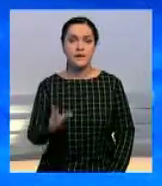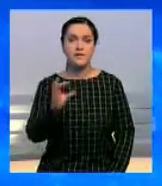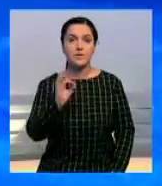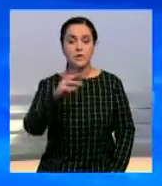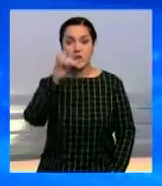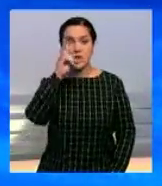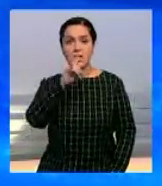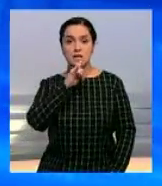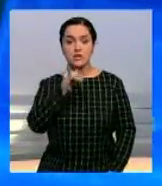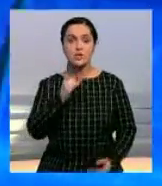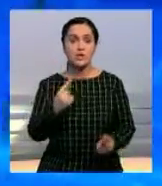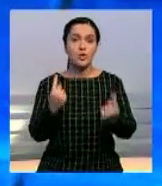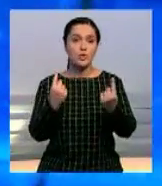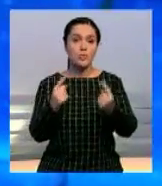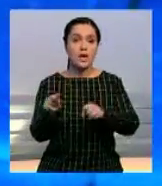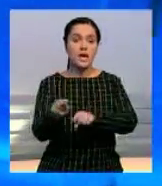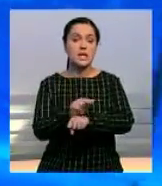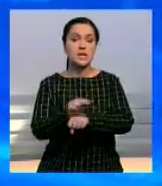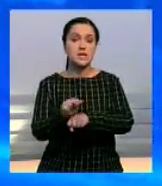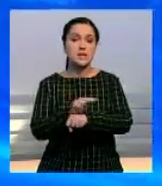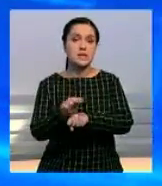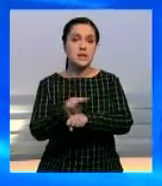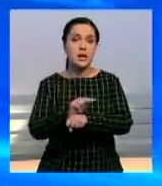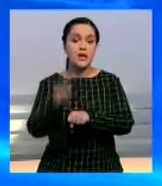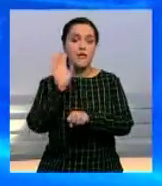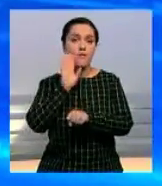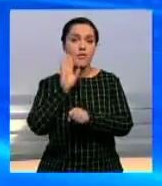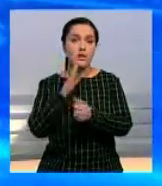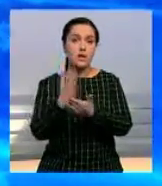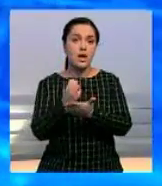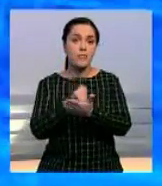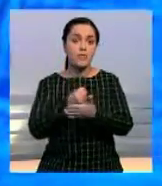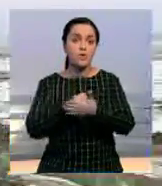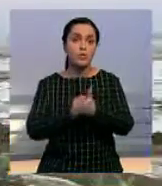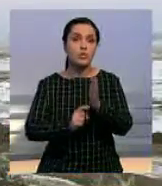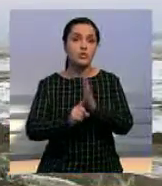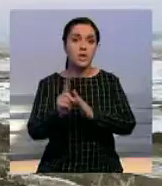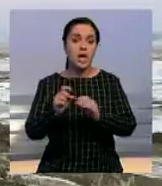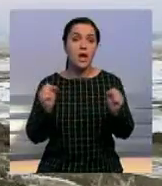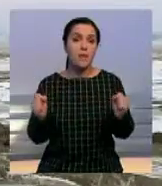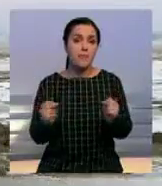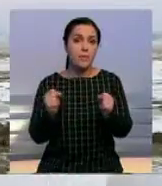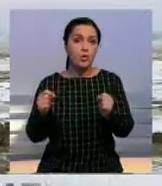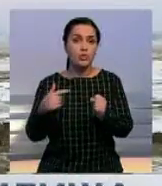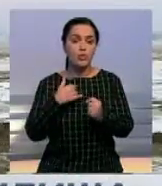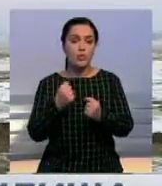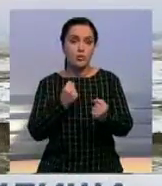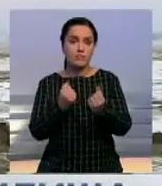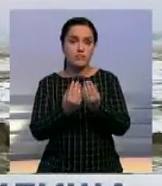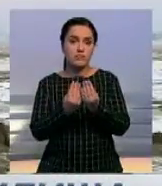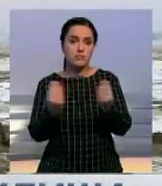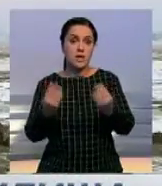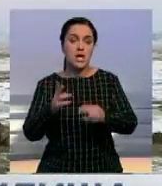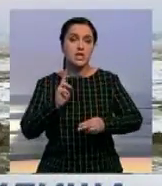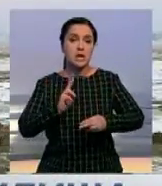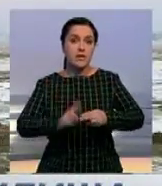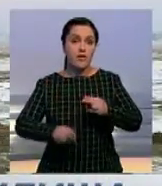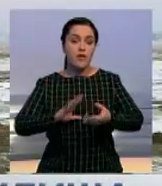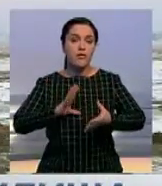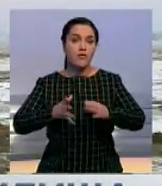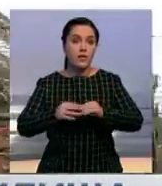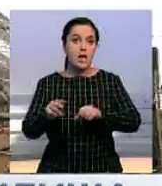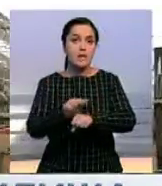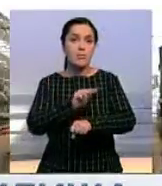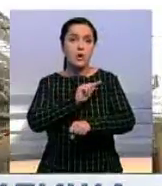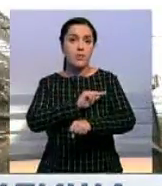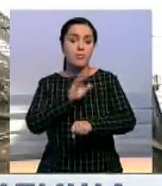Восточном Казахстане ведется масштабная реконструкция Шарского водохранилища. До начала морозов подрядчики намерены укрепить плотину. Завершить же все ремонтные